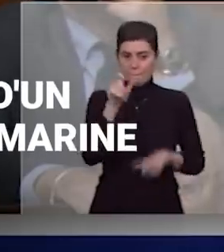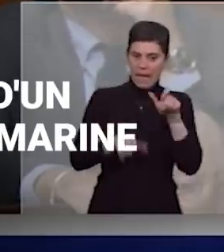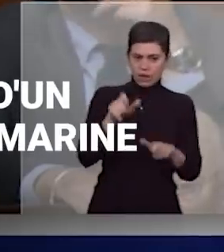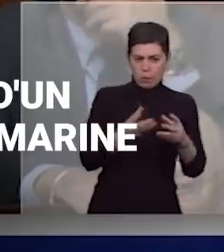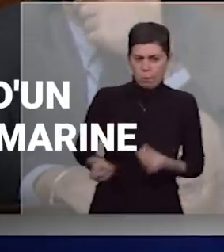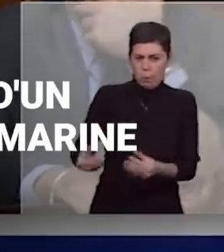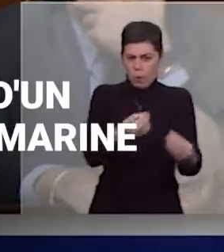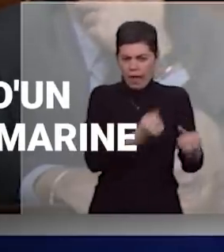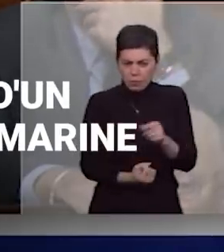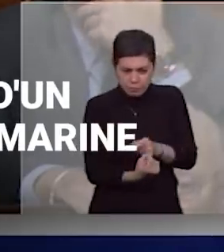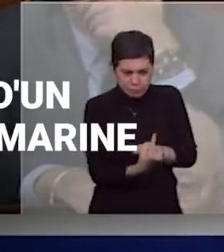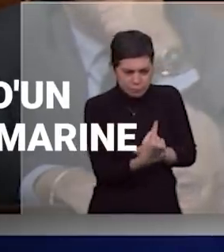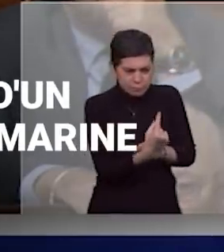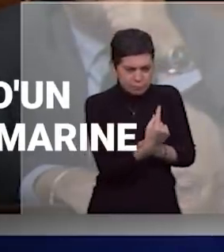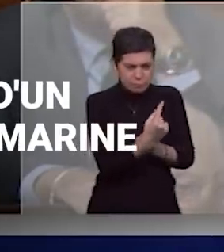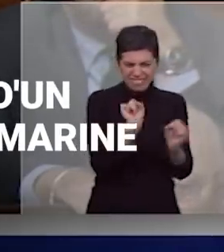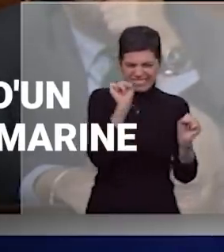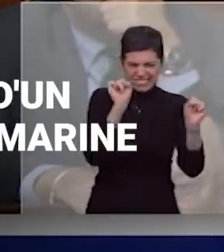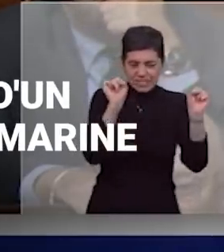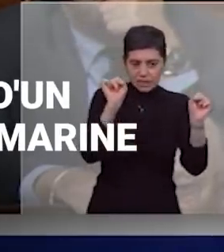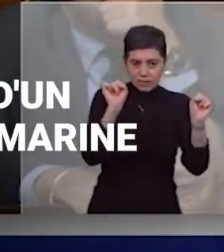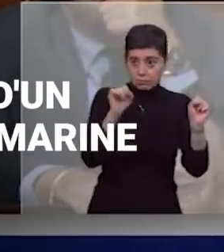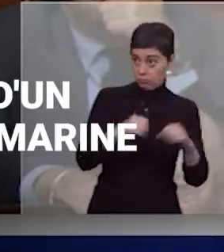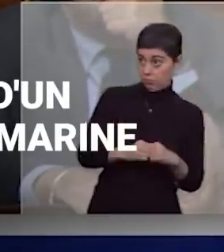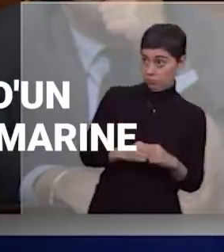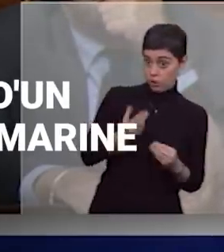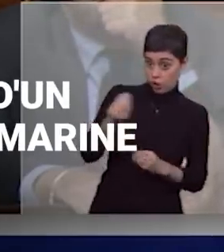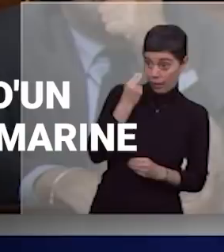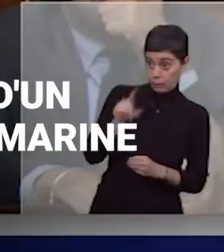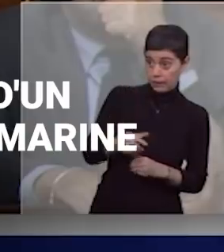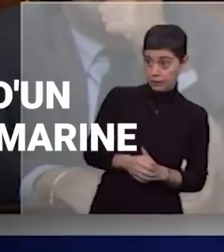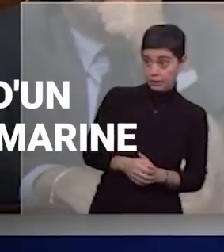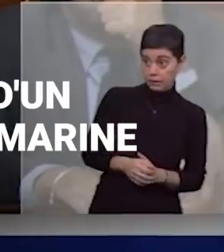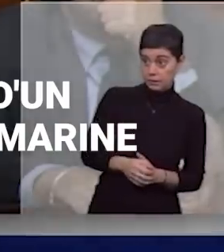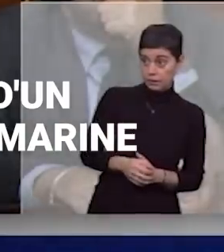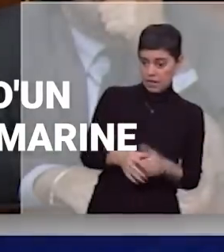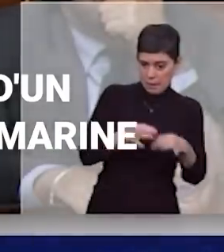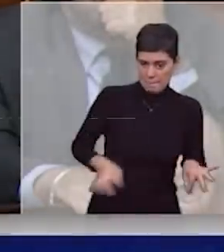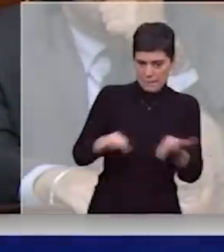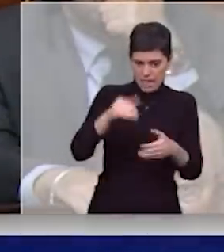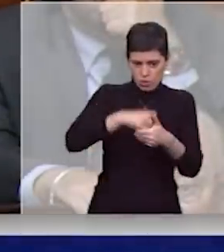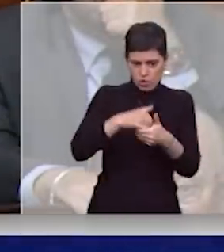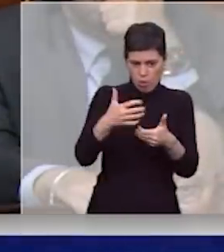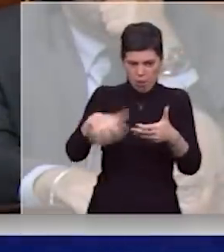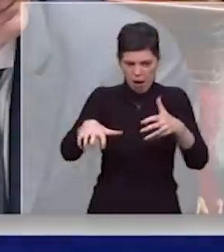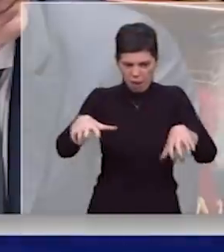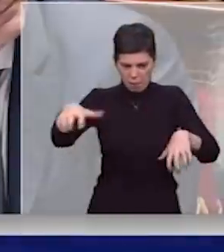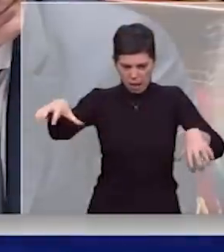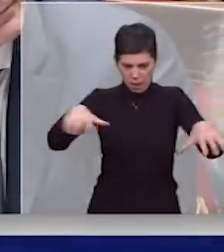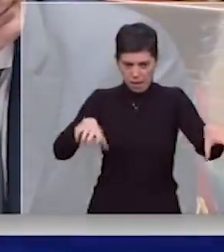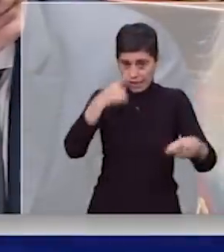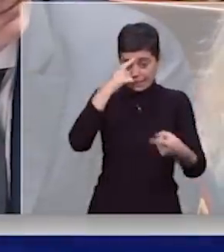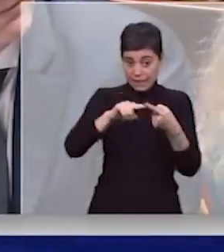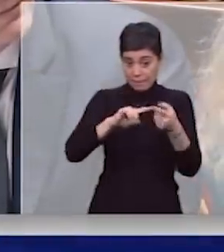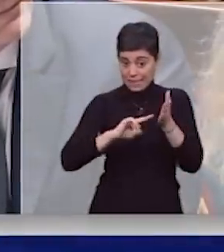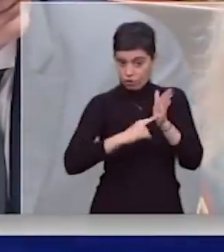des profondeurs du pays, n'avez-vous toujours pas compris? Alors que le pays se fracture sur les questions identitaires, que